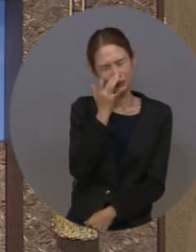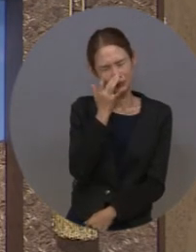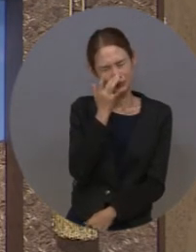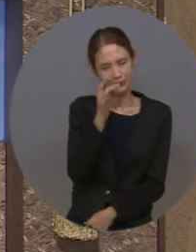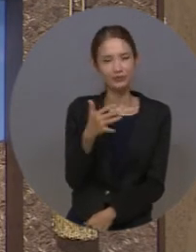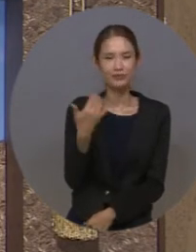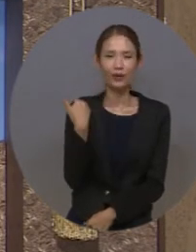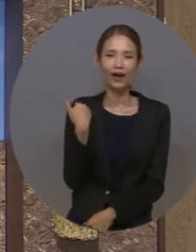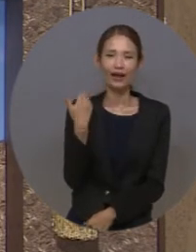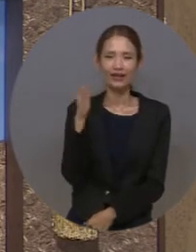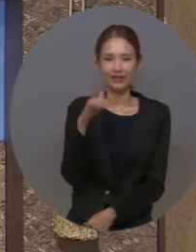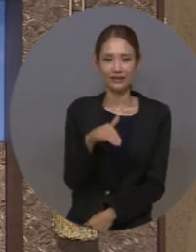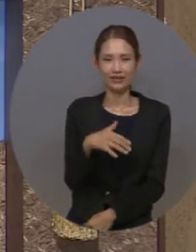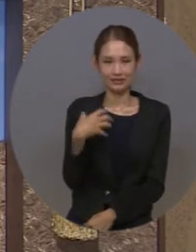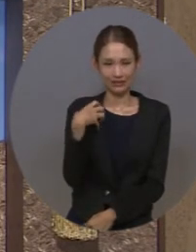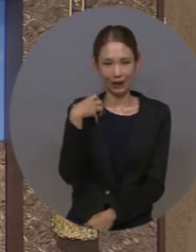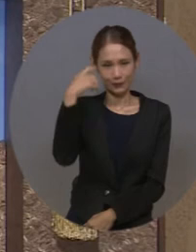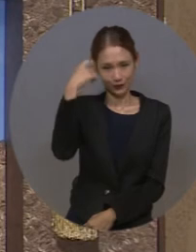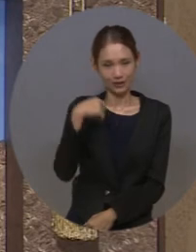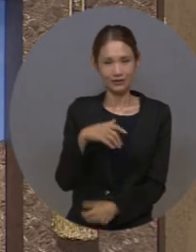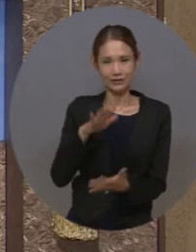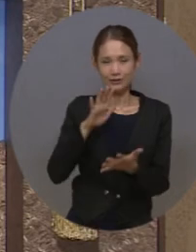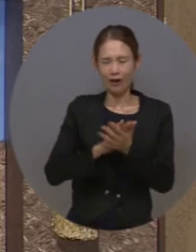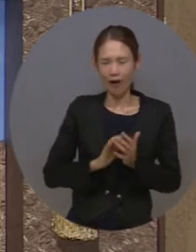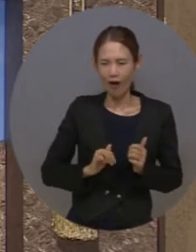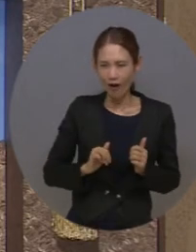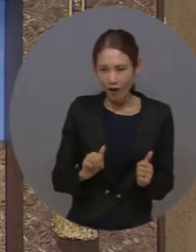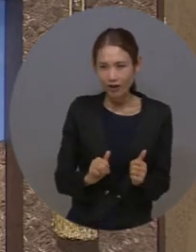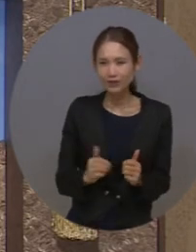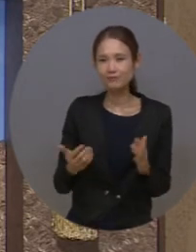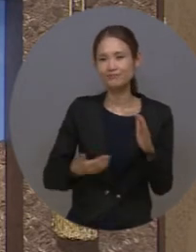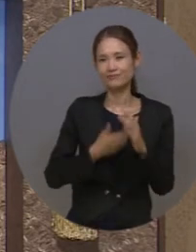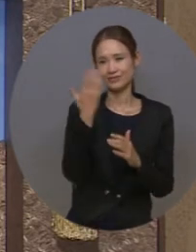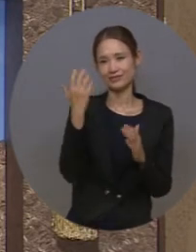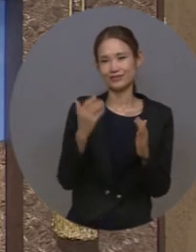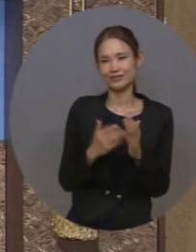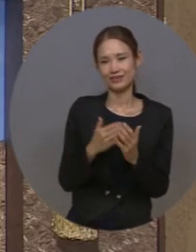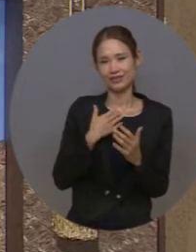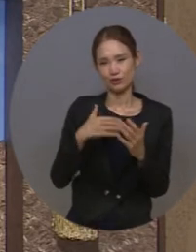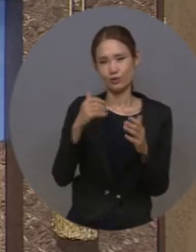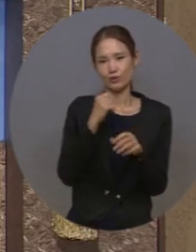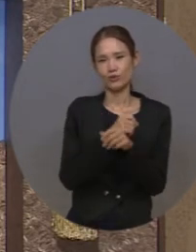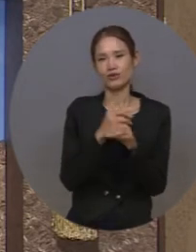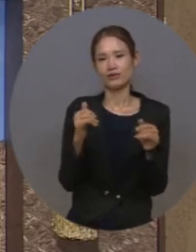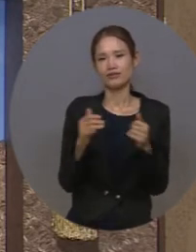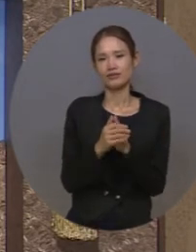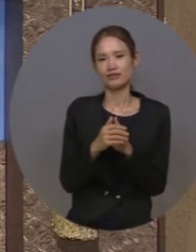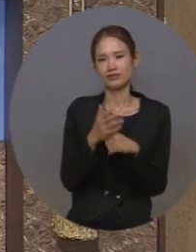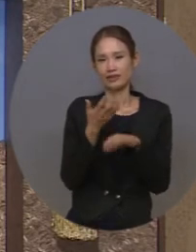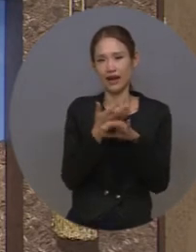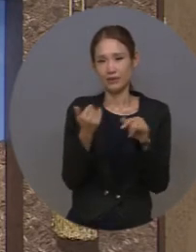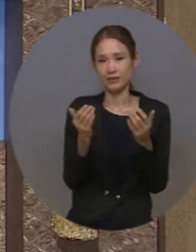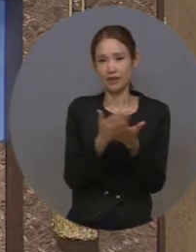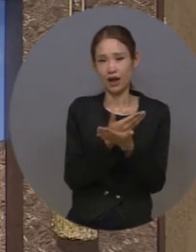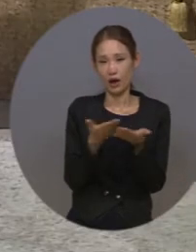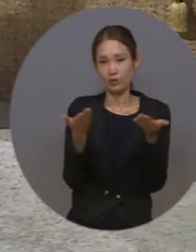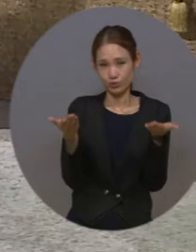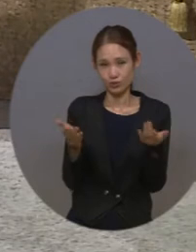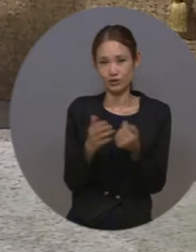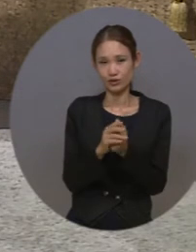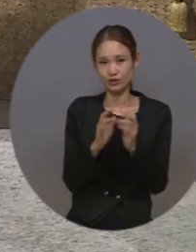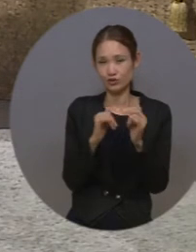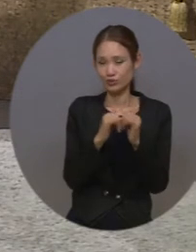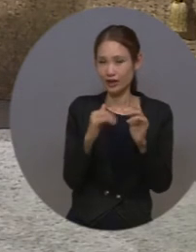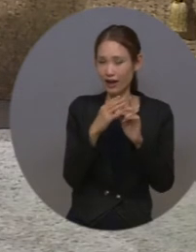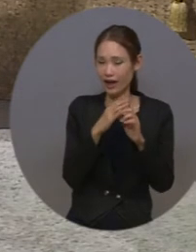보니까 예. 뭐 저 사명감도 생기고 열정도 생기고 내가 공무원으로 살면서 남한테 베풀어서 우리